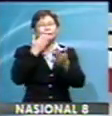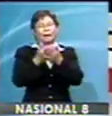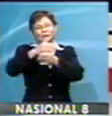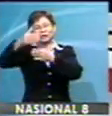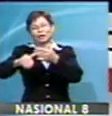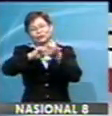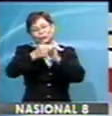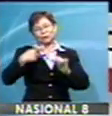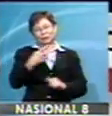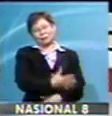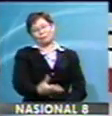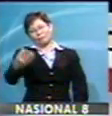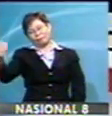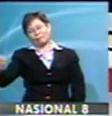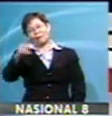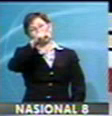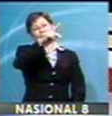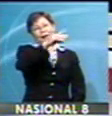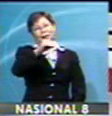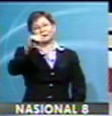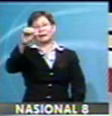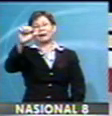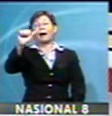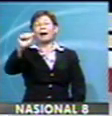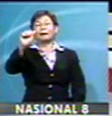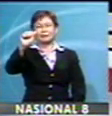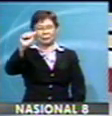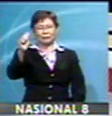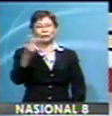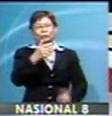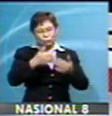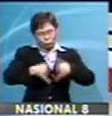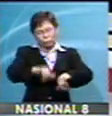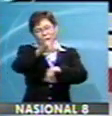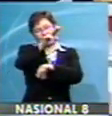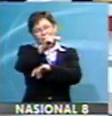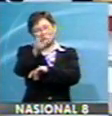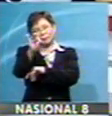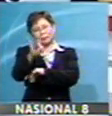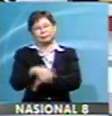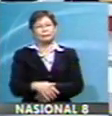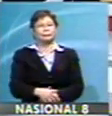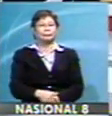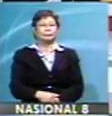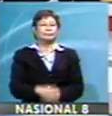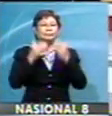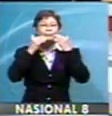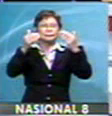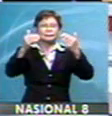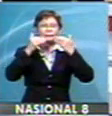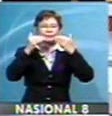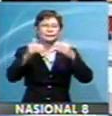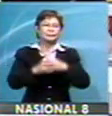sekian sukan kita kembali bersama kirul dan juga Atikah untuk meneruskan nasional silakan Terima